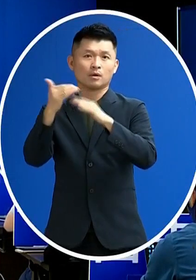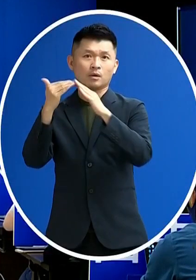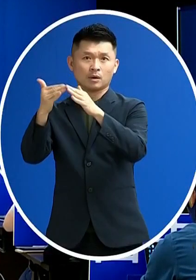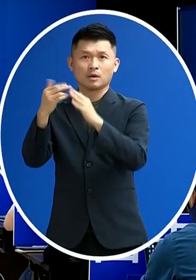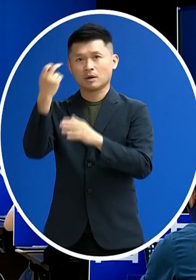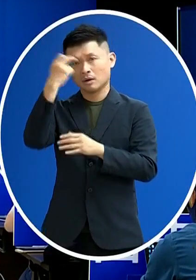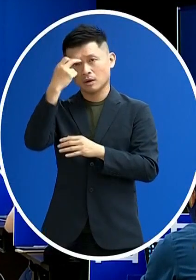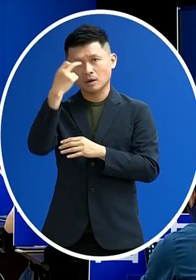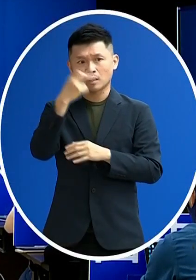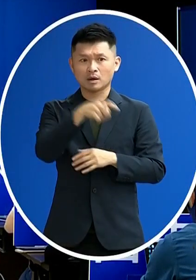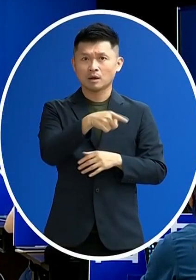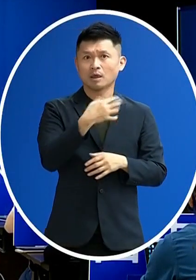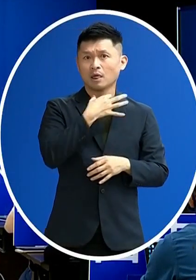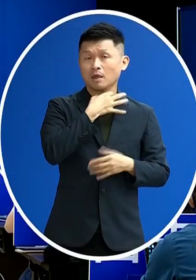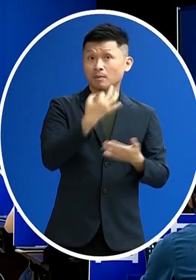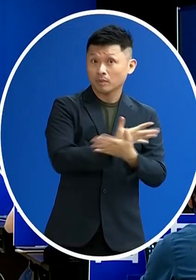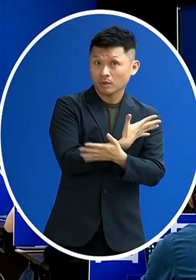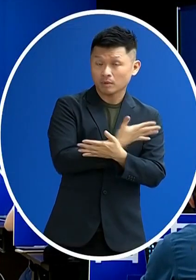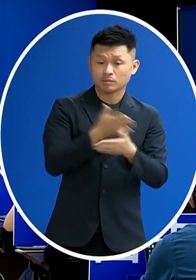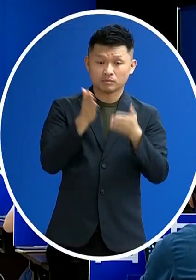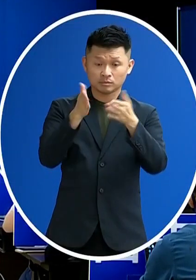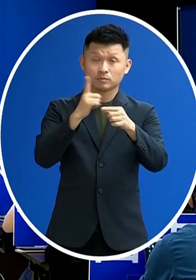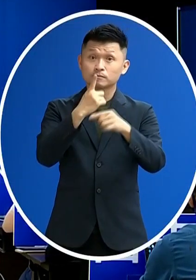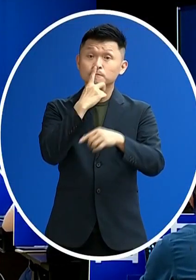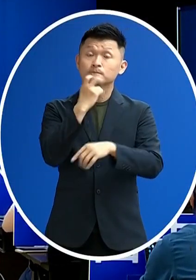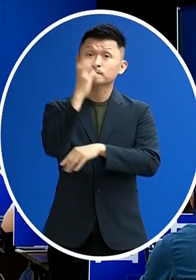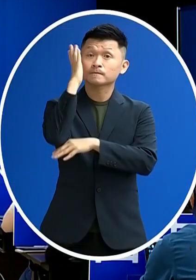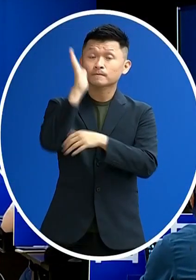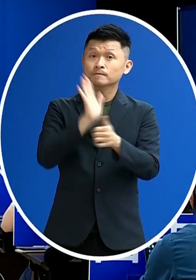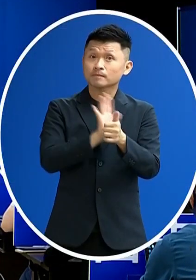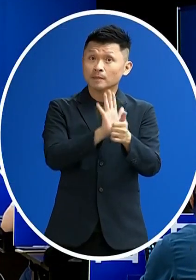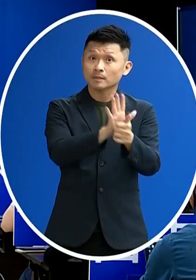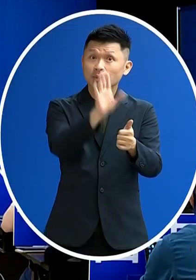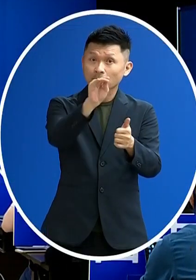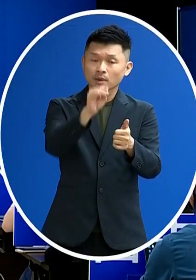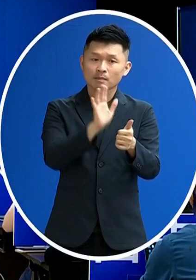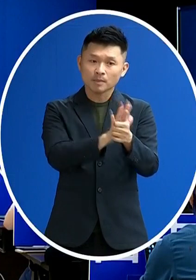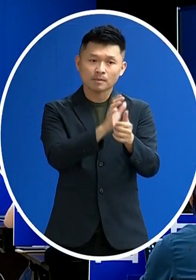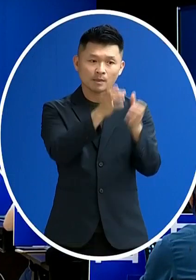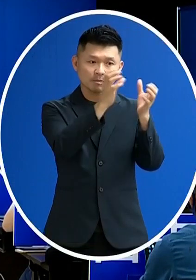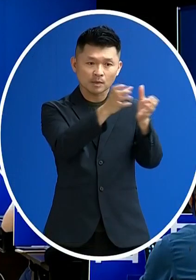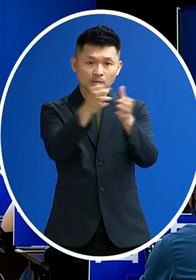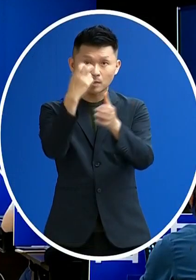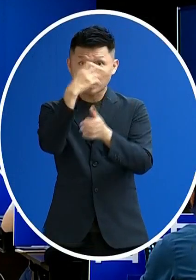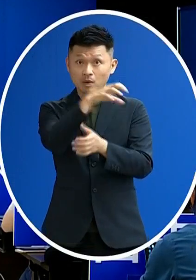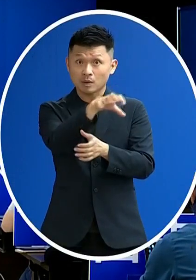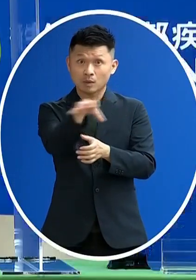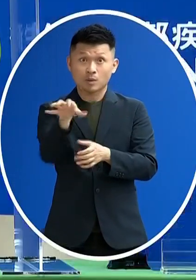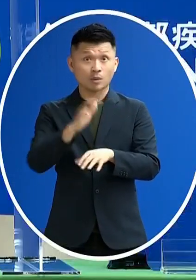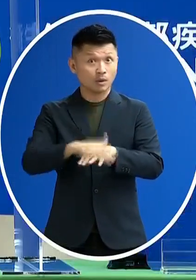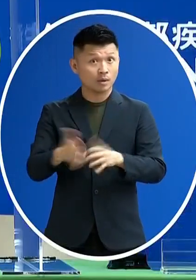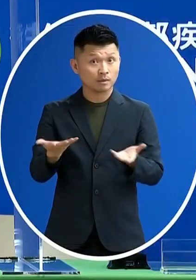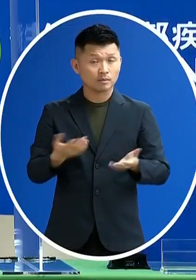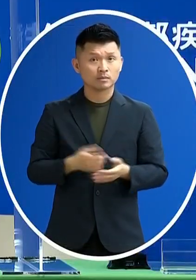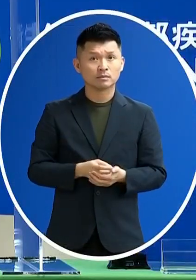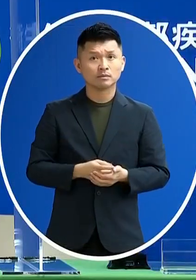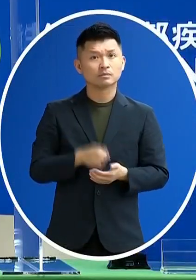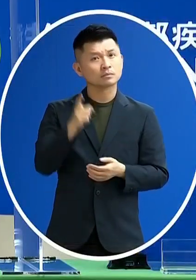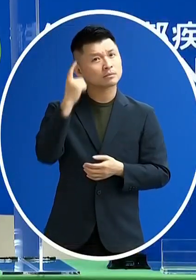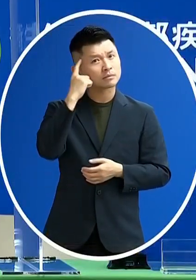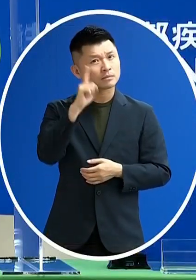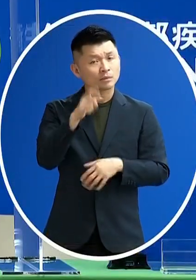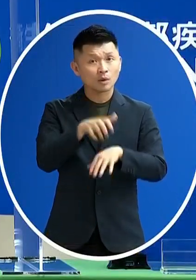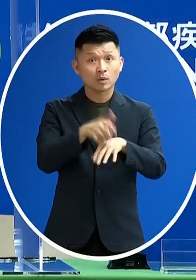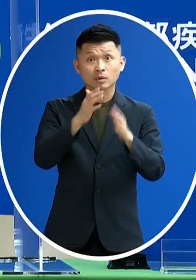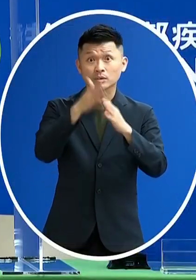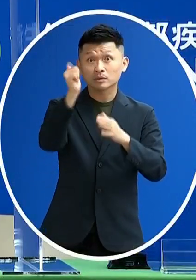足？他们有曾经向中央求援吗？那中央会帮忙架设筛检站吗？谢谢。 没有，你只是说侯市长